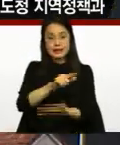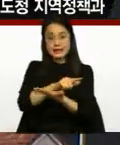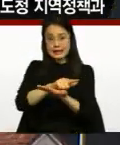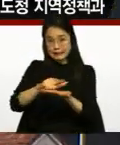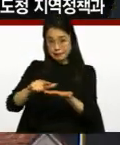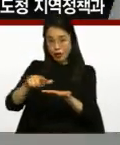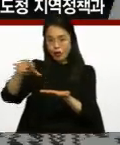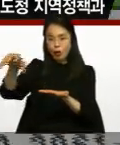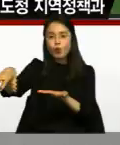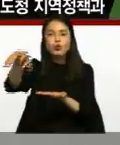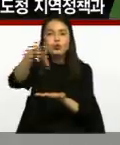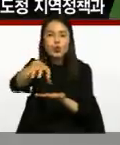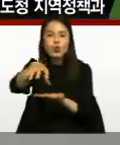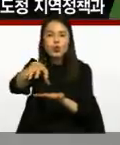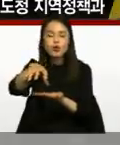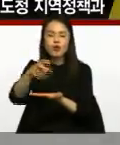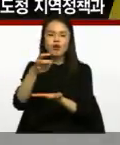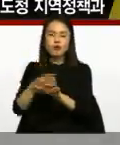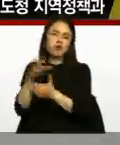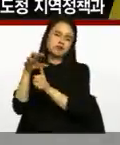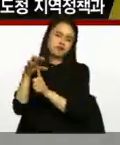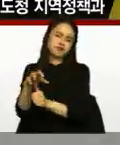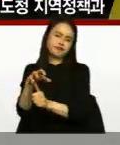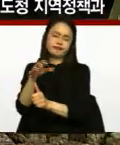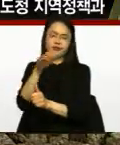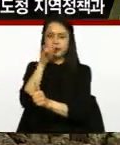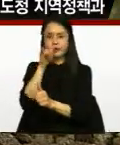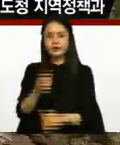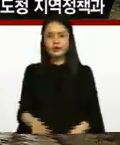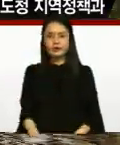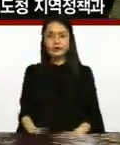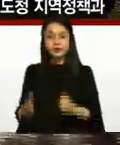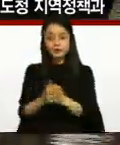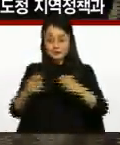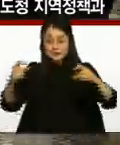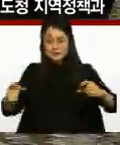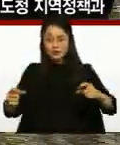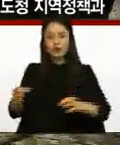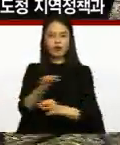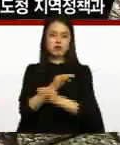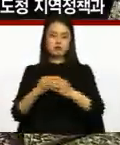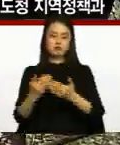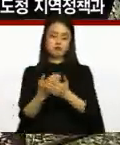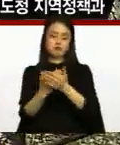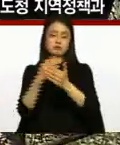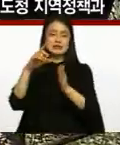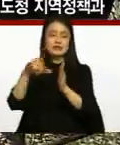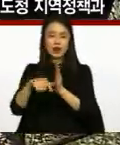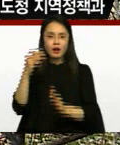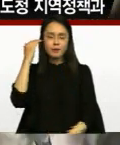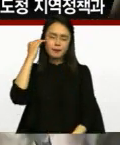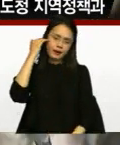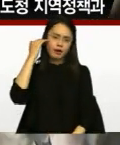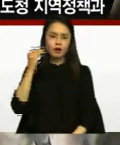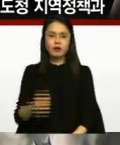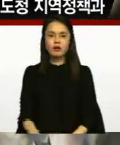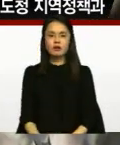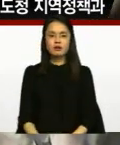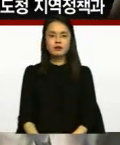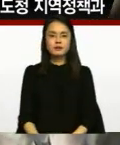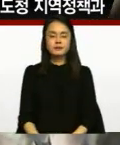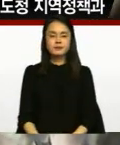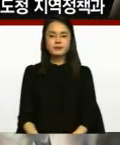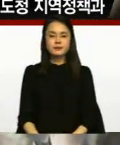낙후한 지역까지도 일률적으로 제한을 함으로써 지역 경제 발전에 걸림돌로 작용하고 있는 규제라고 말할